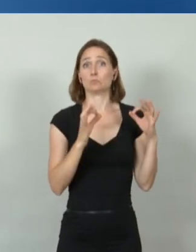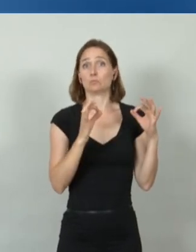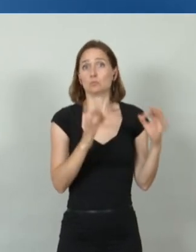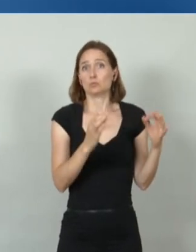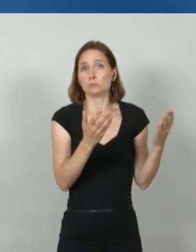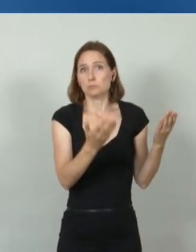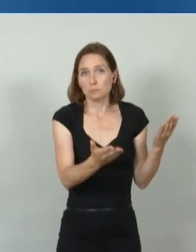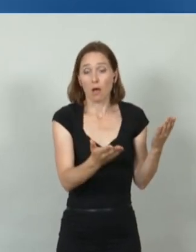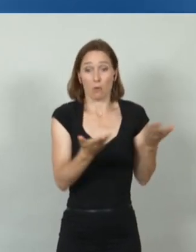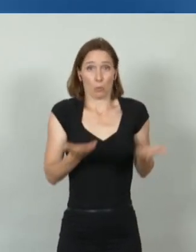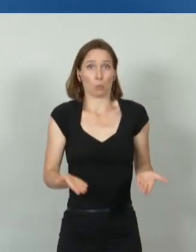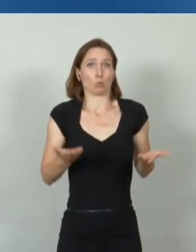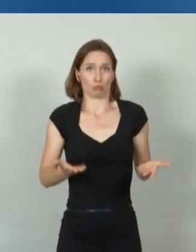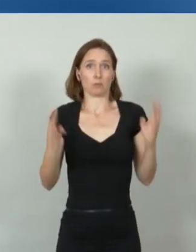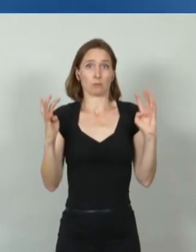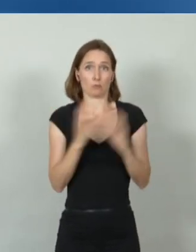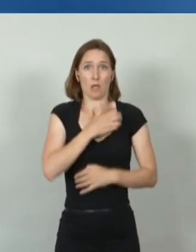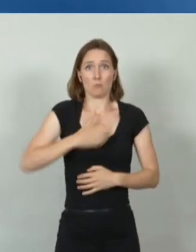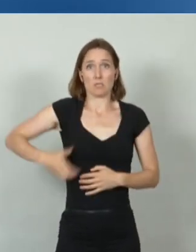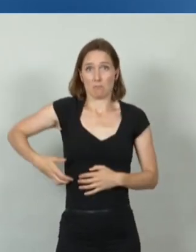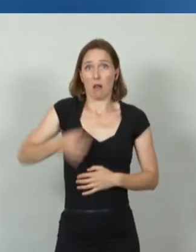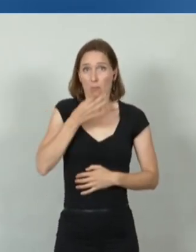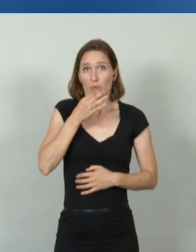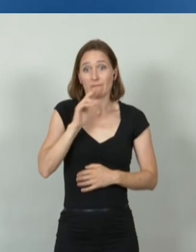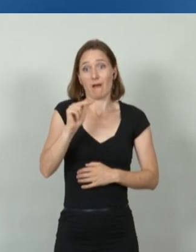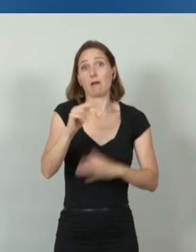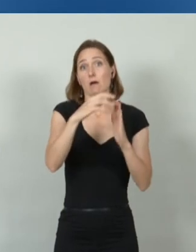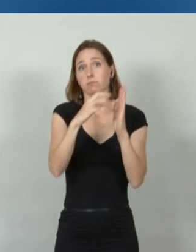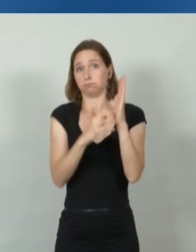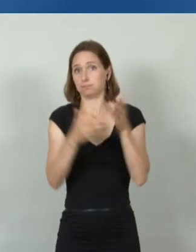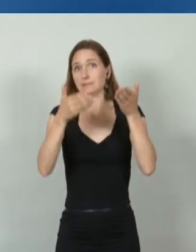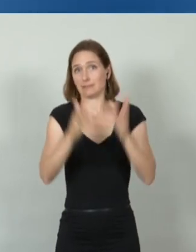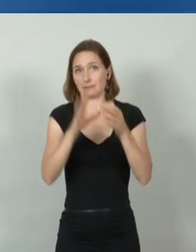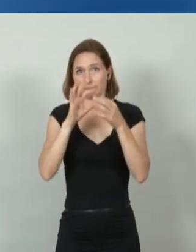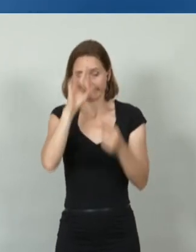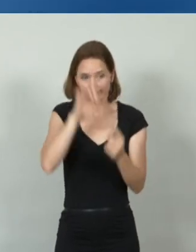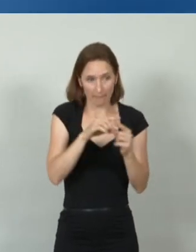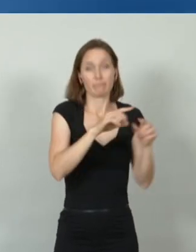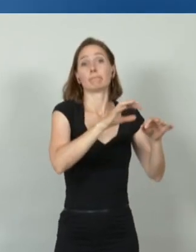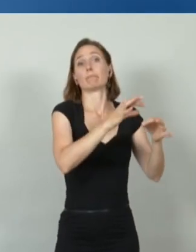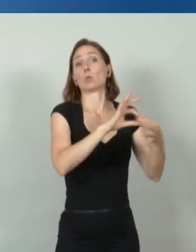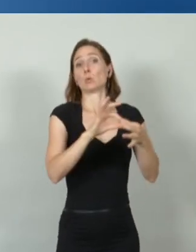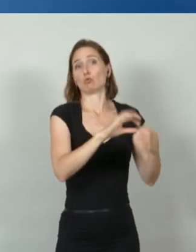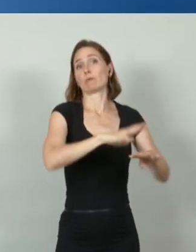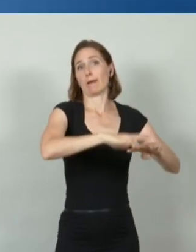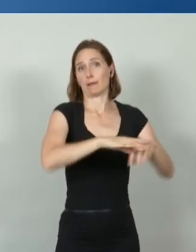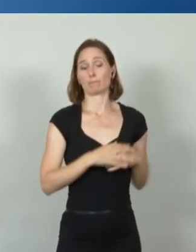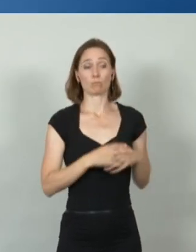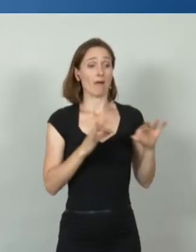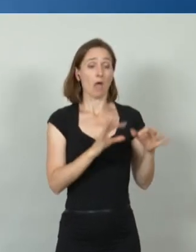ce conseil municipal d'aujourd'hui de délibération concernant leur coordination les unions de quartier sont libres